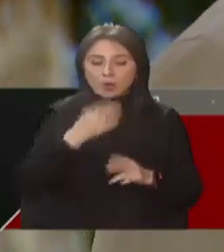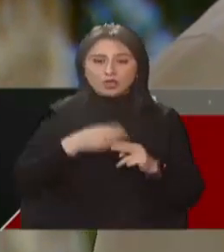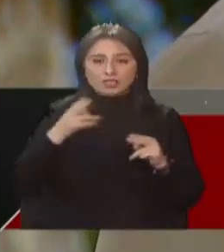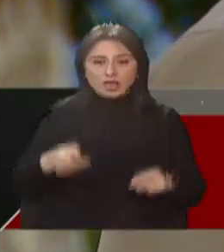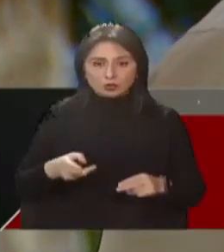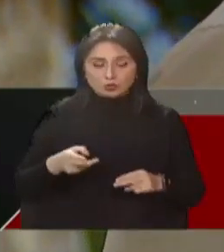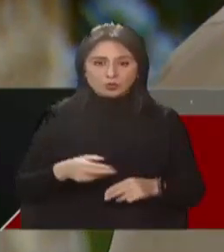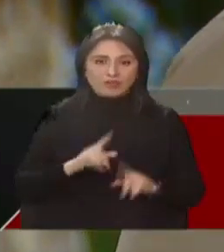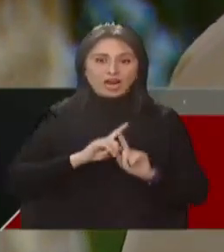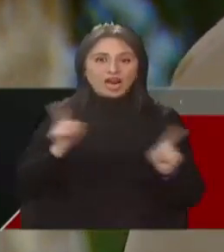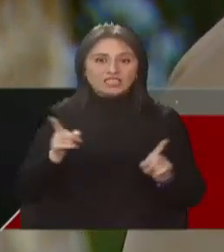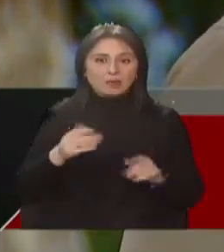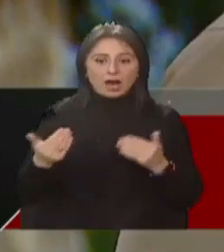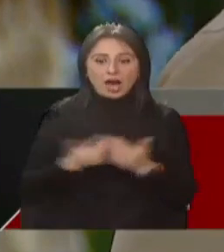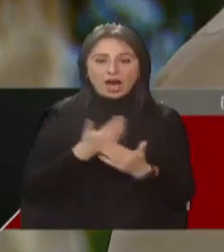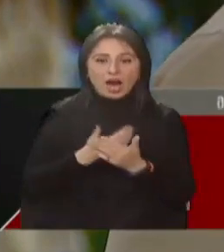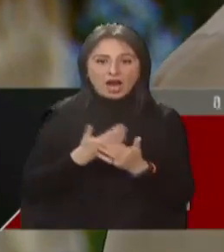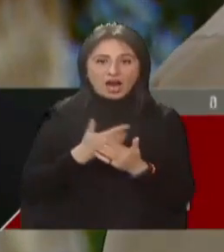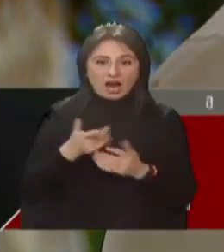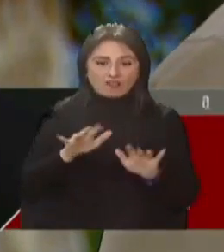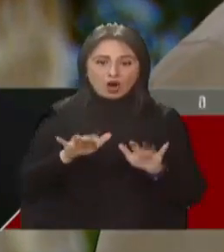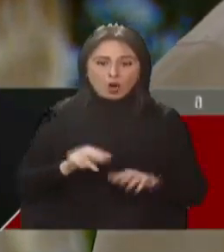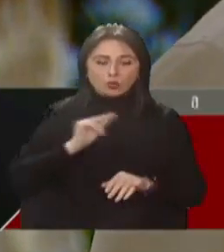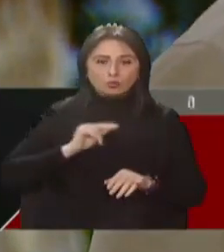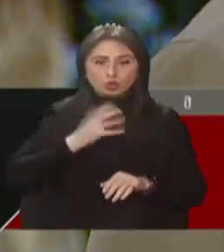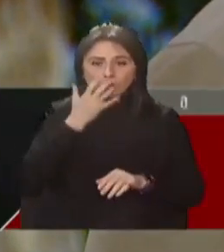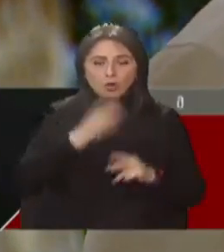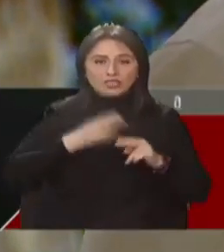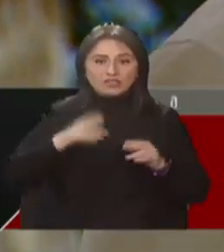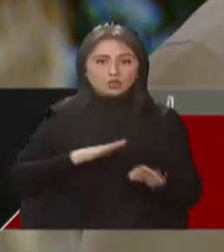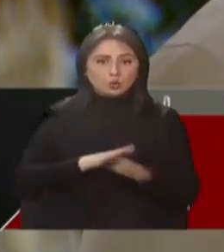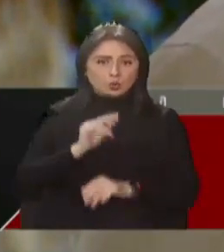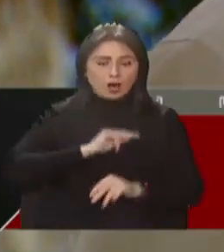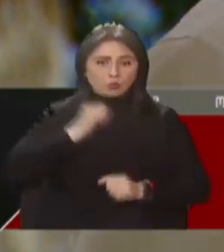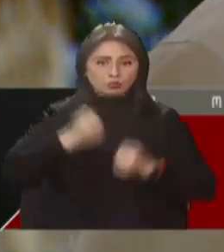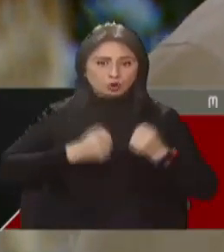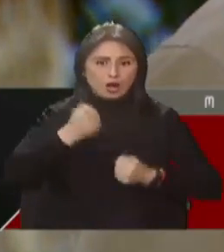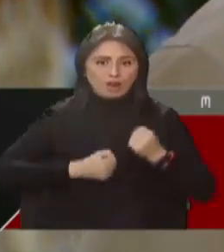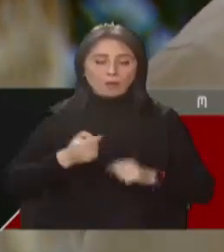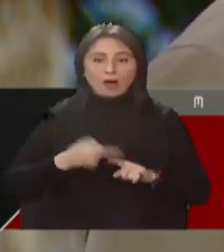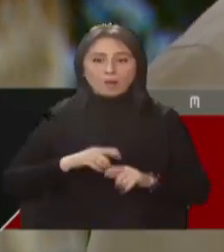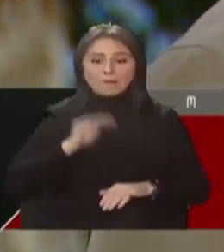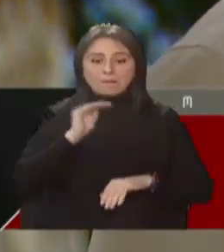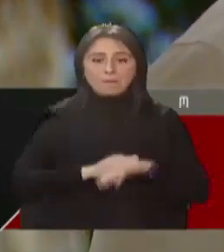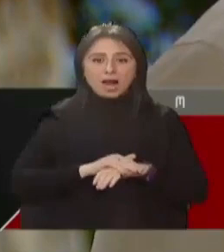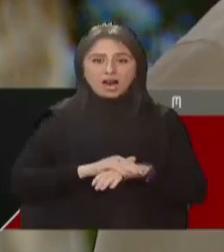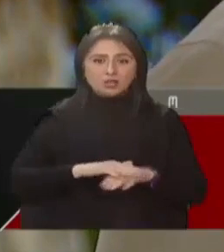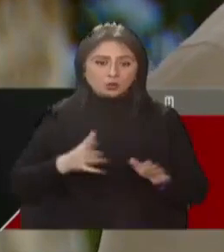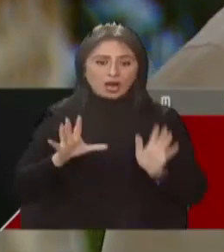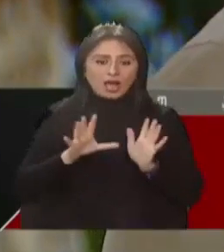თვოსადგურების განსაკუთრებით აი ახალი კომბინირებული ციკლით მომშევე თვოსადგურების სრულად ამუშავებას და ფაქტიურად